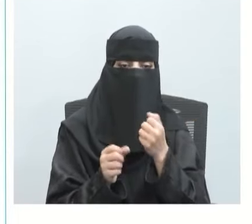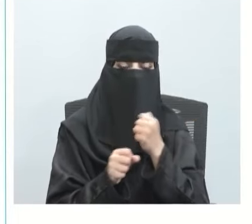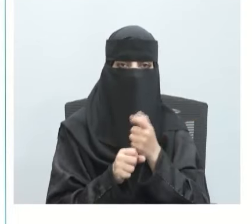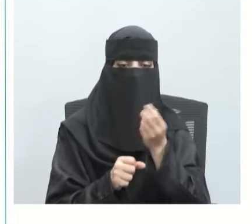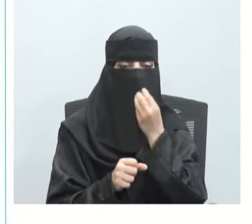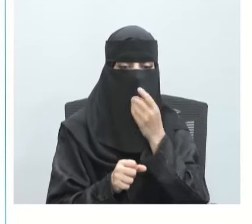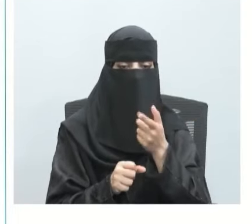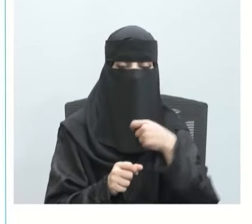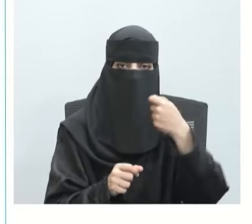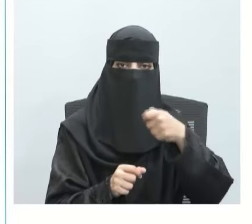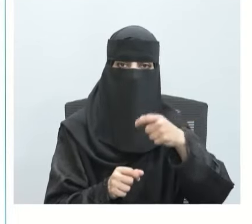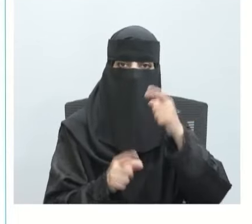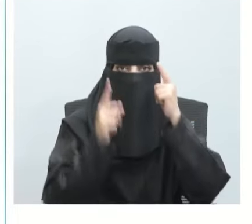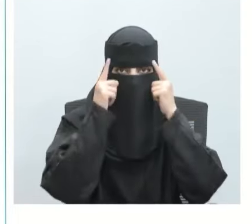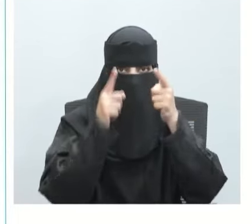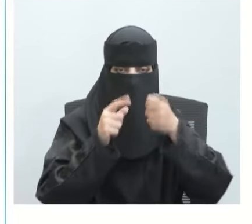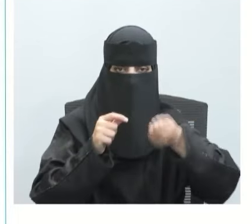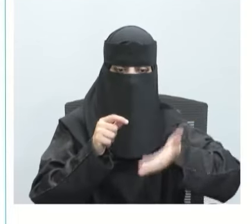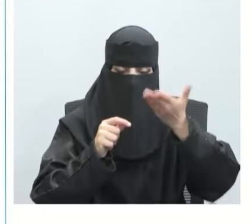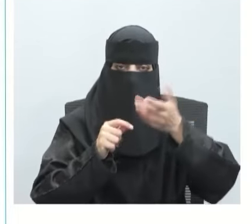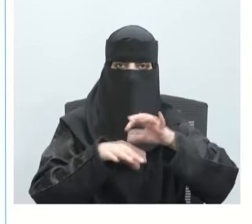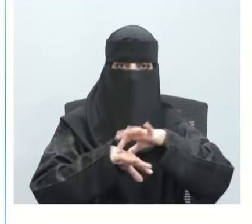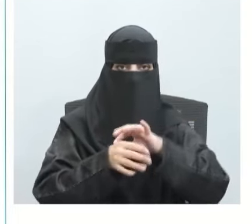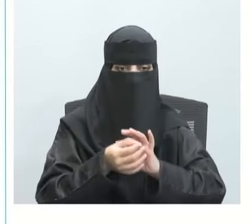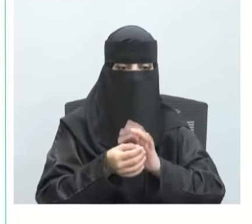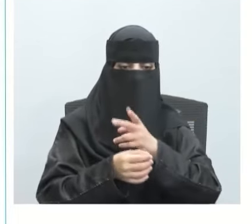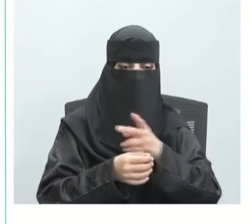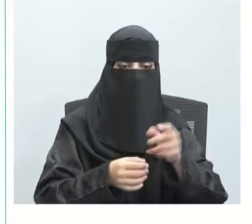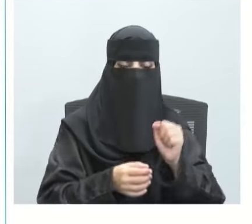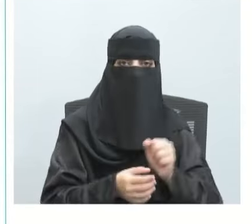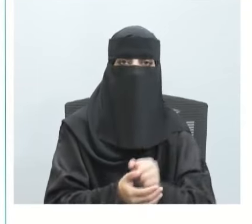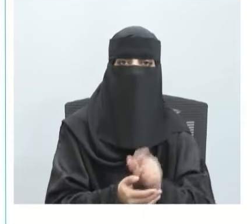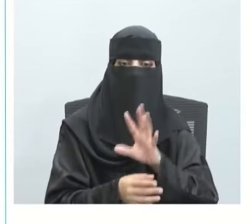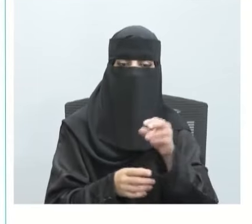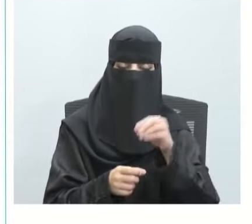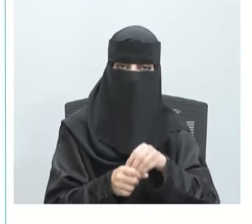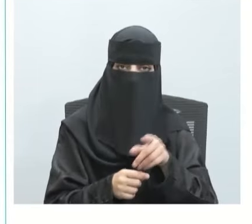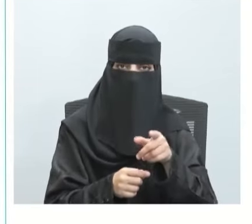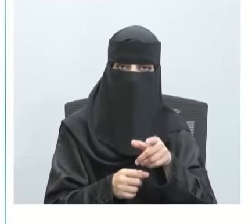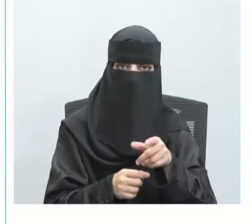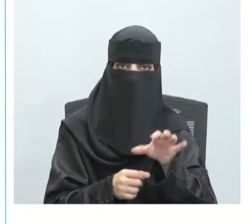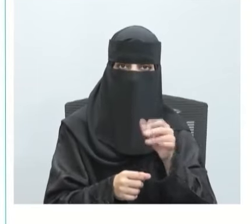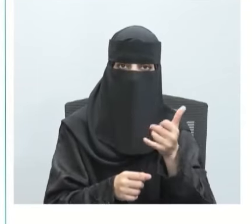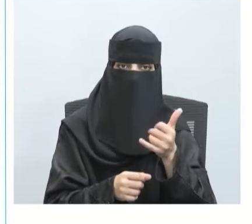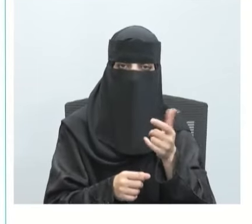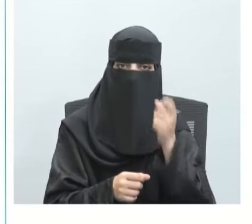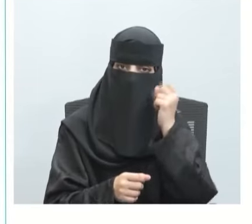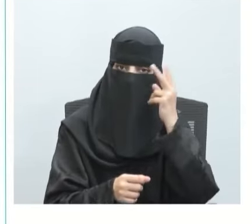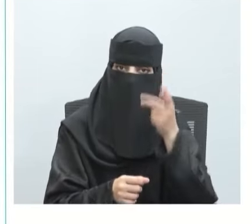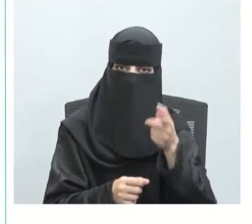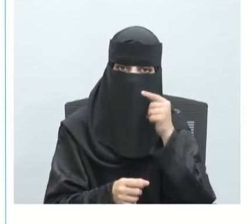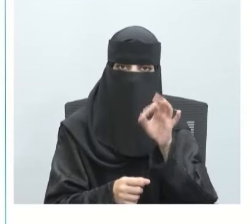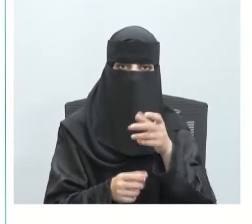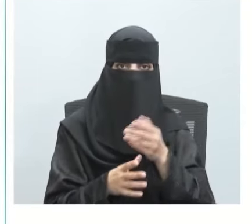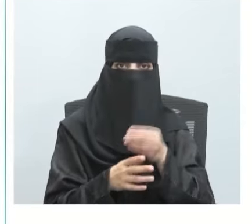من علامات تجاريه معروفه والمجوهرات وغير ذلك هذا كذلك من المقترحات ان